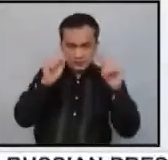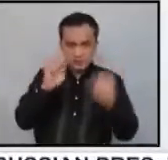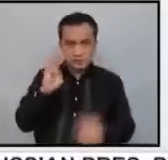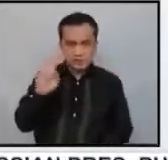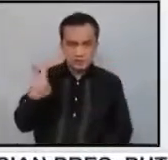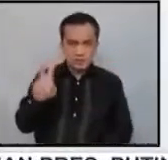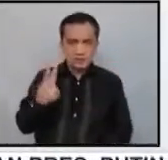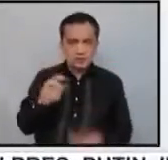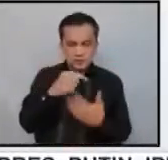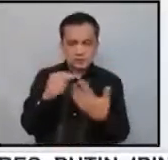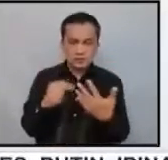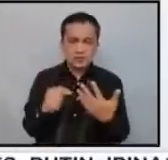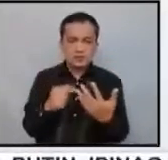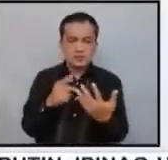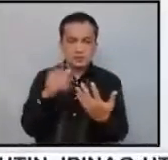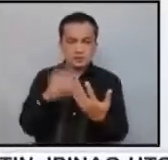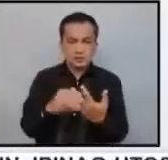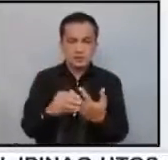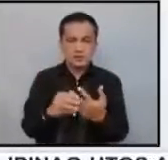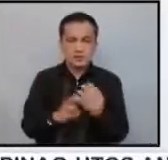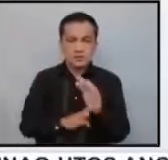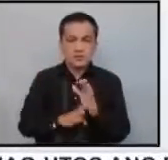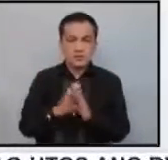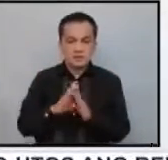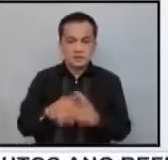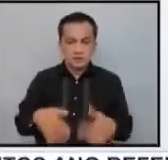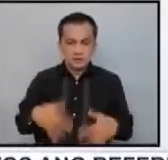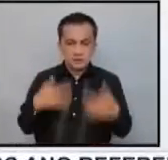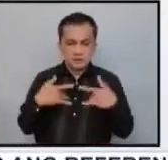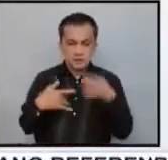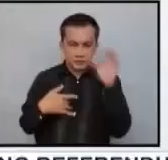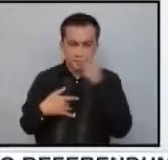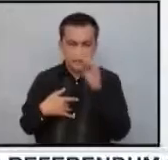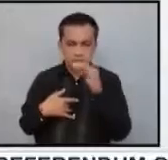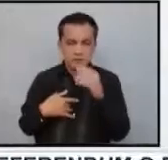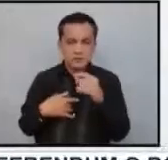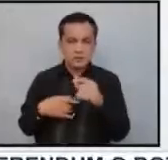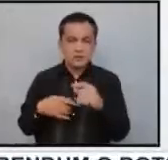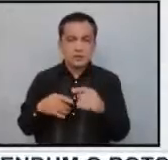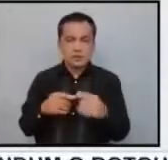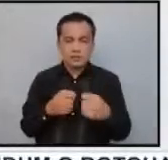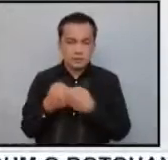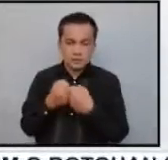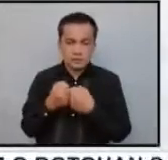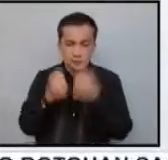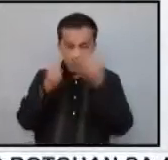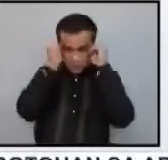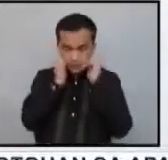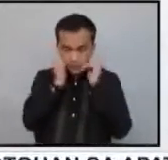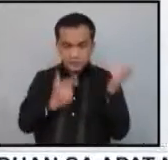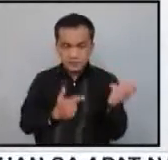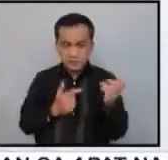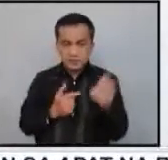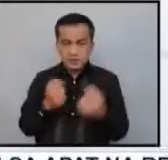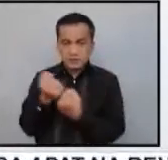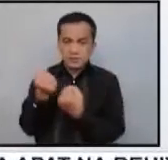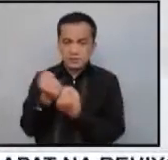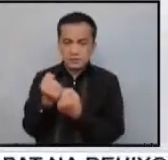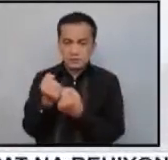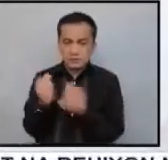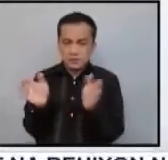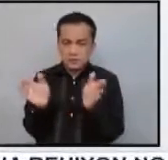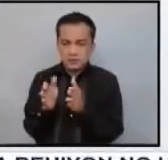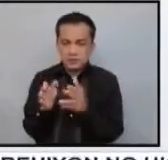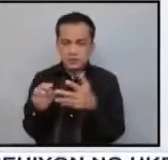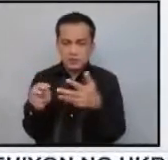na magpaunlad sa buhay ng mga Pilipino, gaya ng pagtuligsa sa terorismo at pagsuporta sa pagpapalakas ng micro, small and